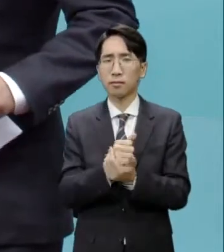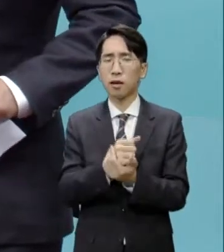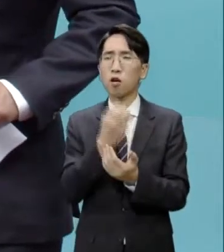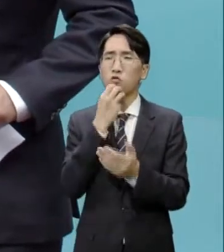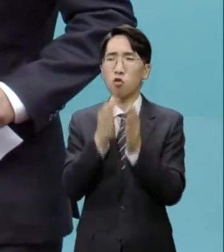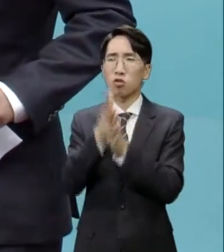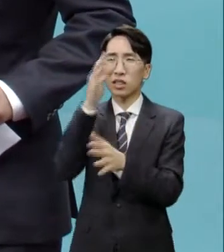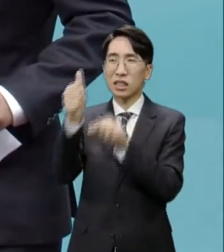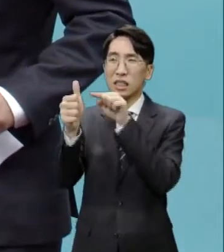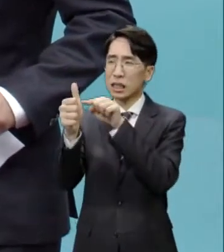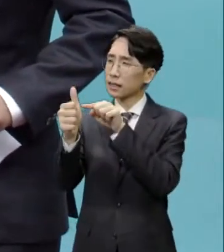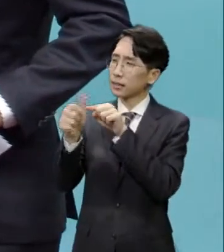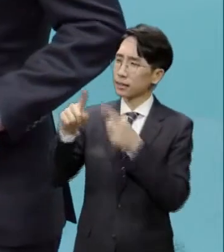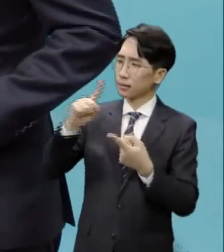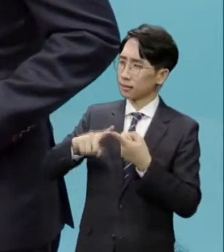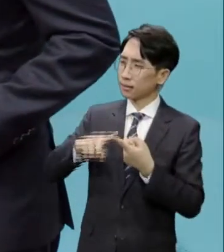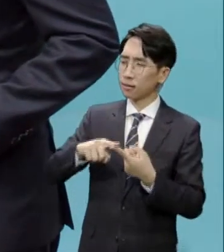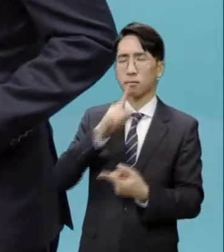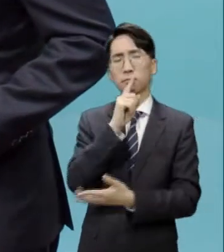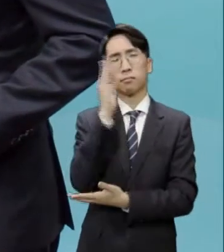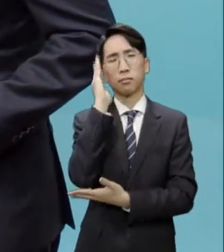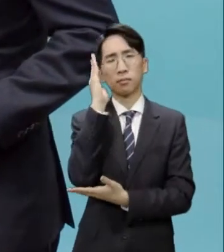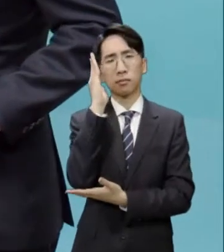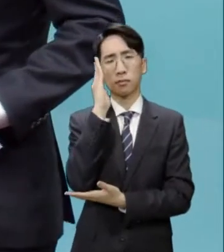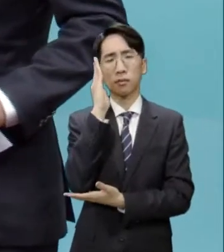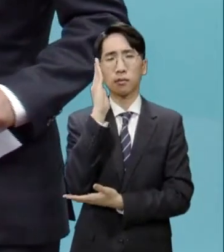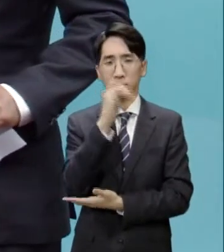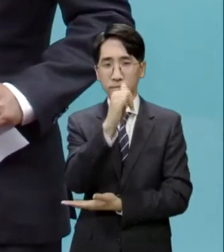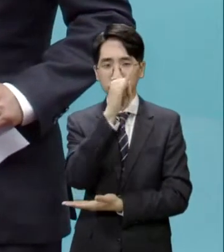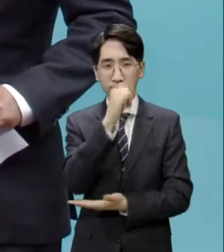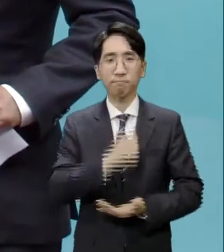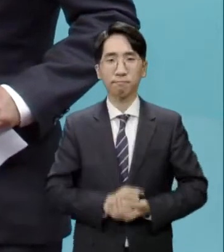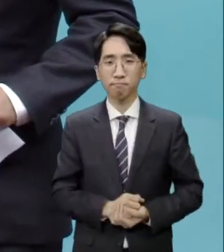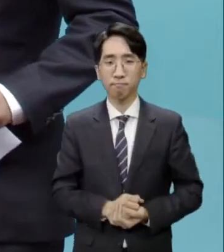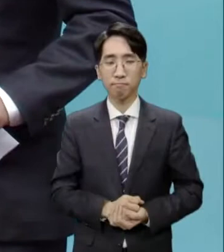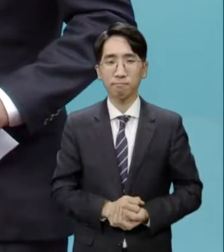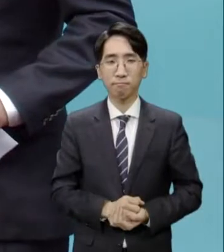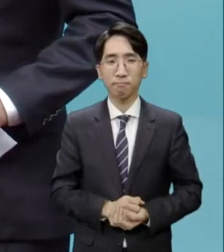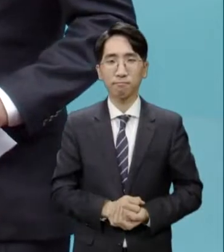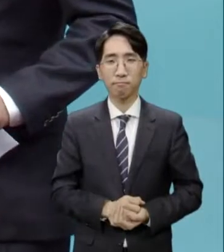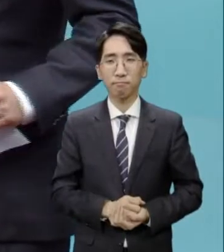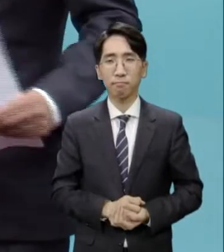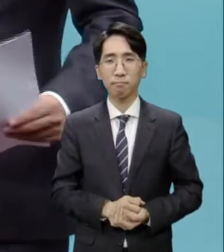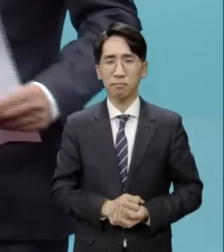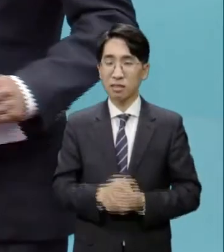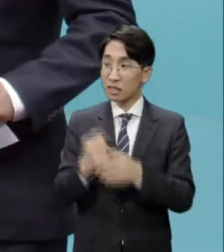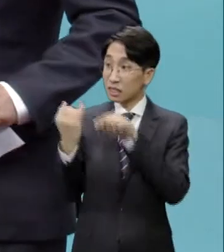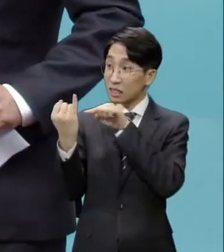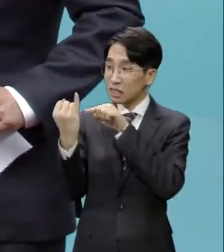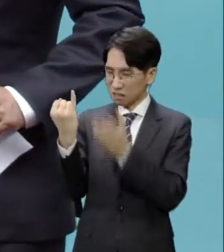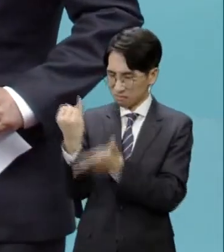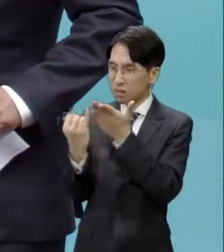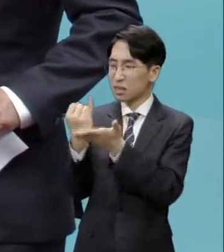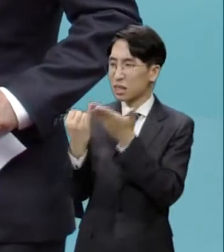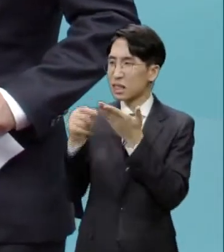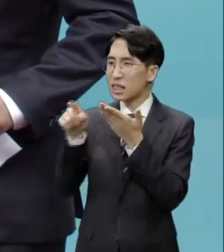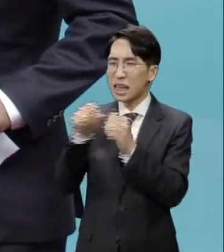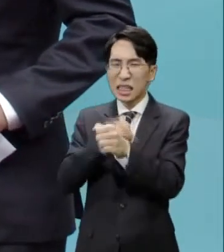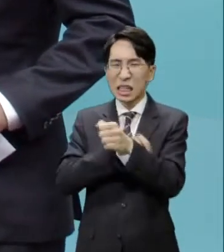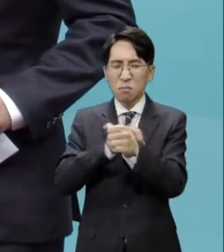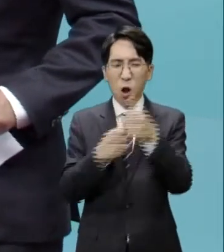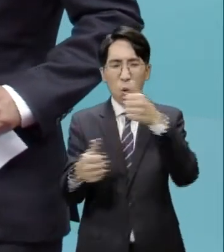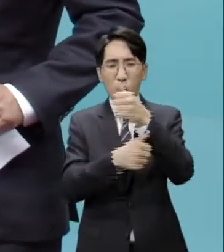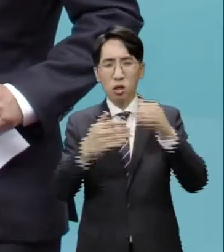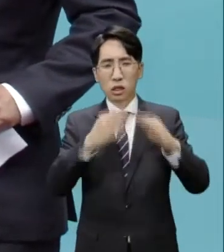선 범죄 라고 규정하면서 국회에서 특이 를 만들자고 제안을 한 겁니다 에트 게 카드를 거 든 요 과연 뭘까요